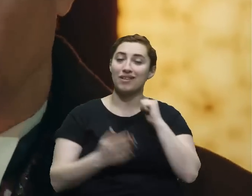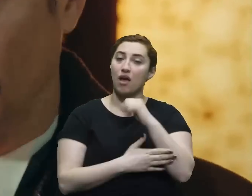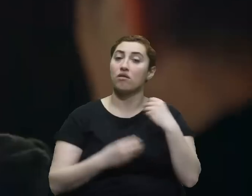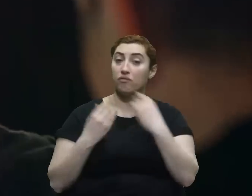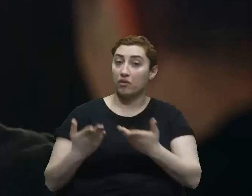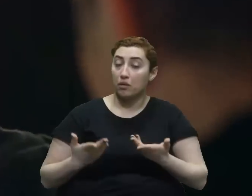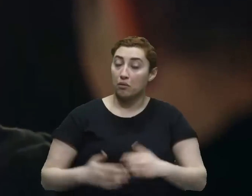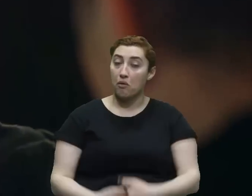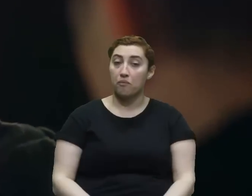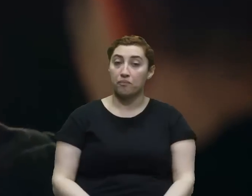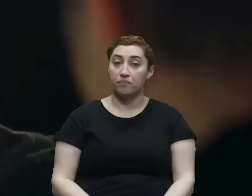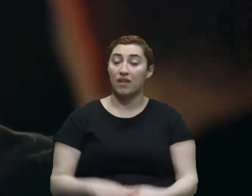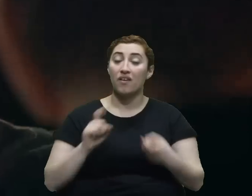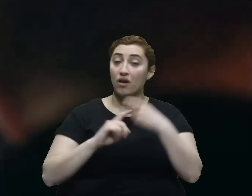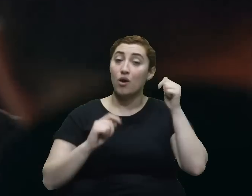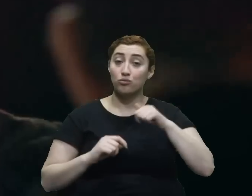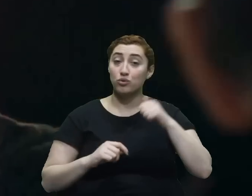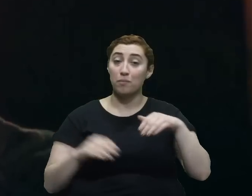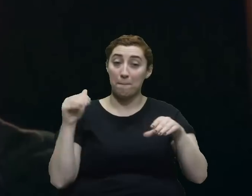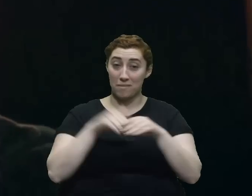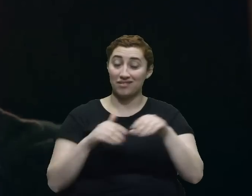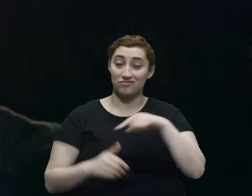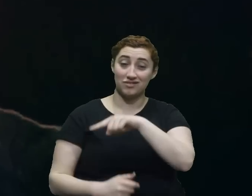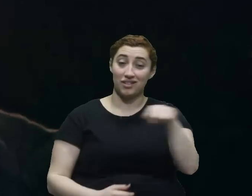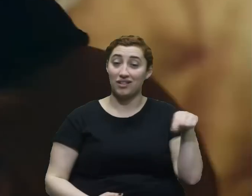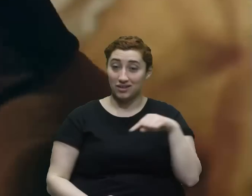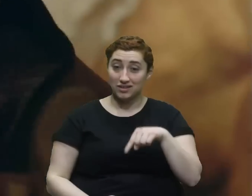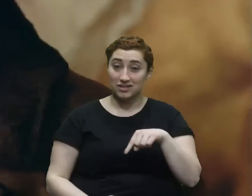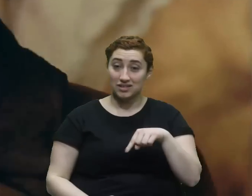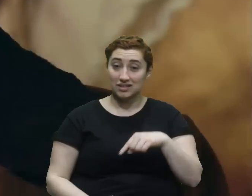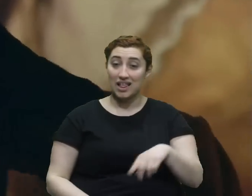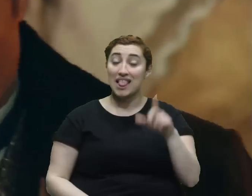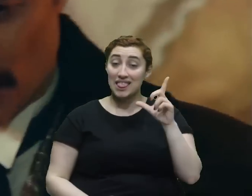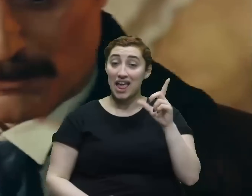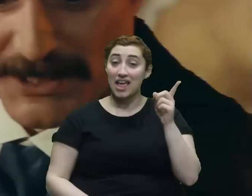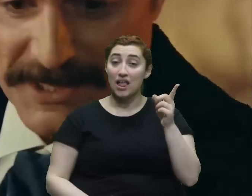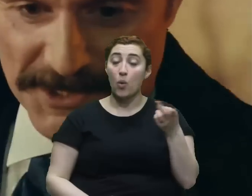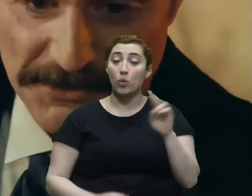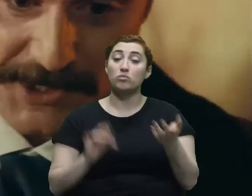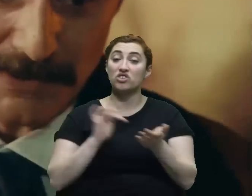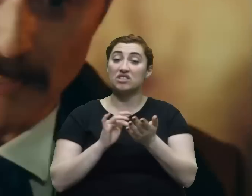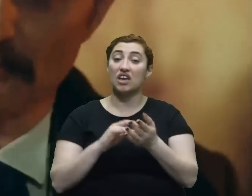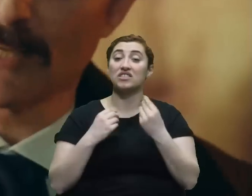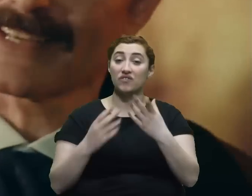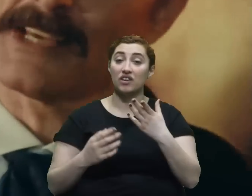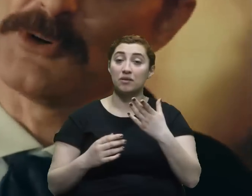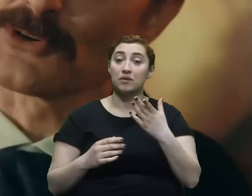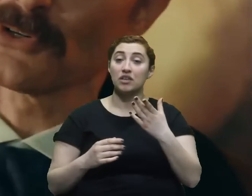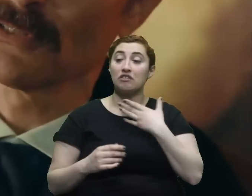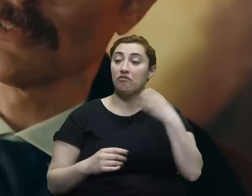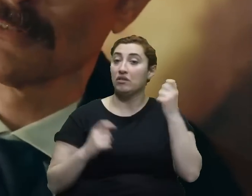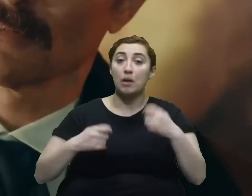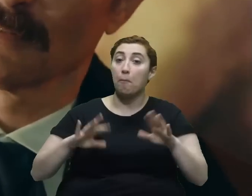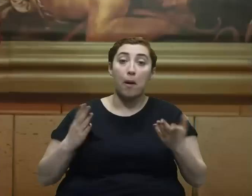sağlıyor. Ve bu meclis... Ayaktalar. Leyla'ya ölüm cezası verip infaz